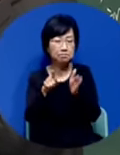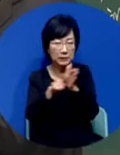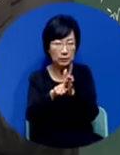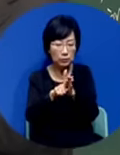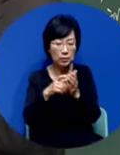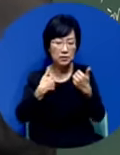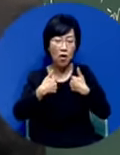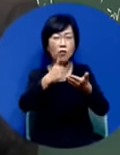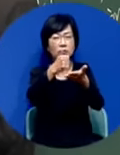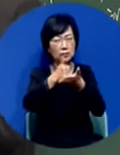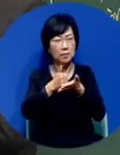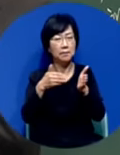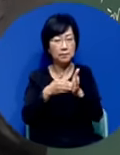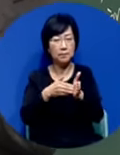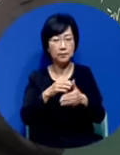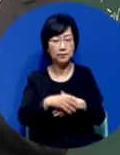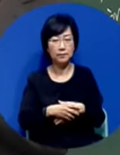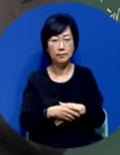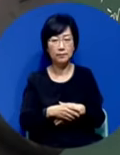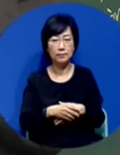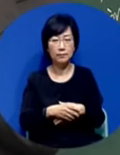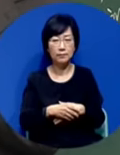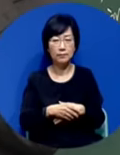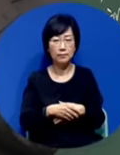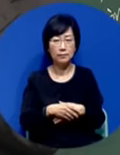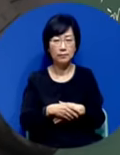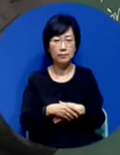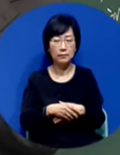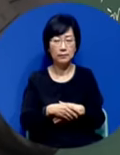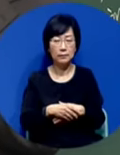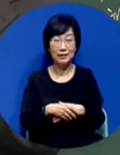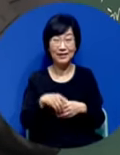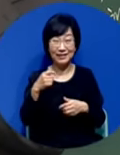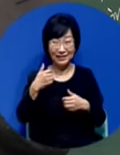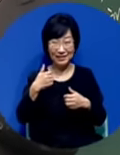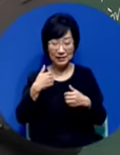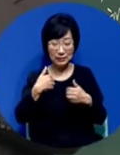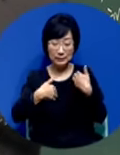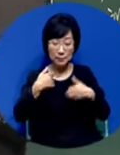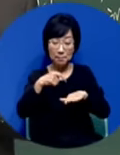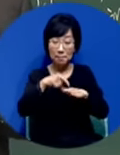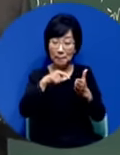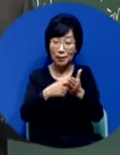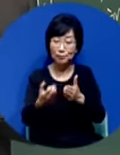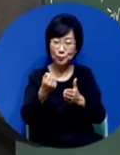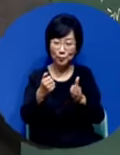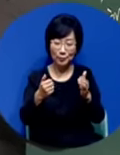那一天我给他传福音，他也听着了，并且相信接待了。 예, 기쁜 마음으로 헤어졌는데 나 그날 아침을 생각했어요.